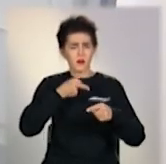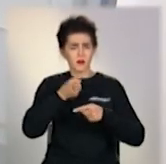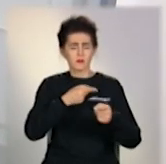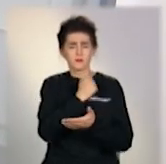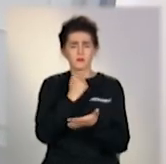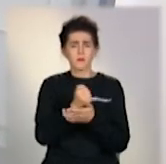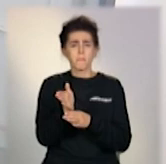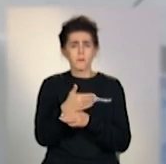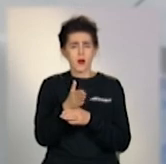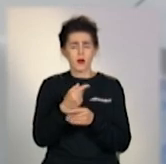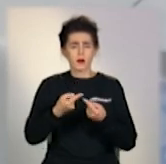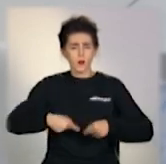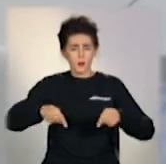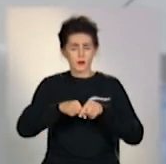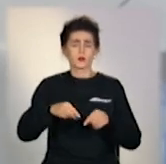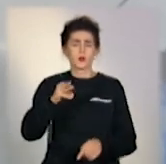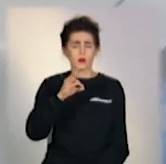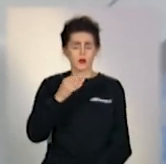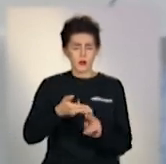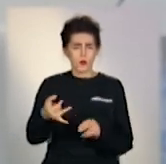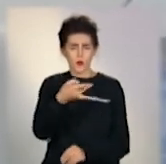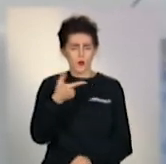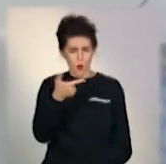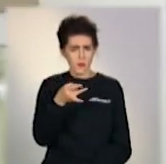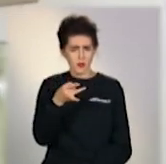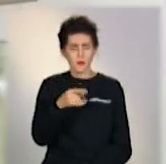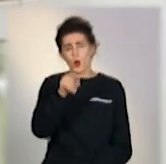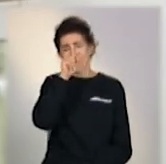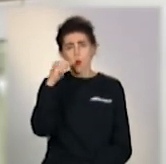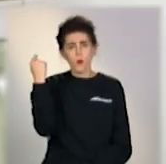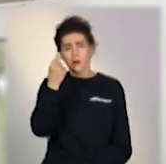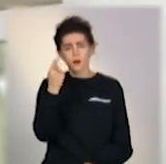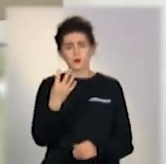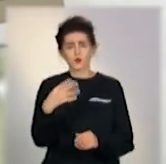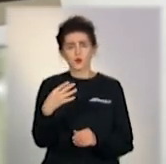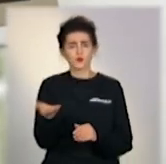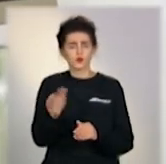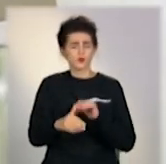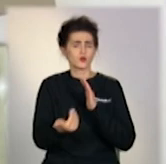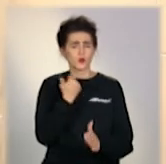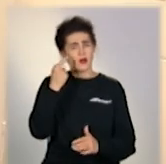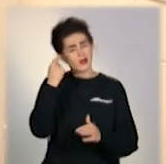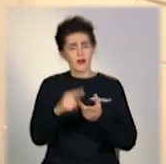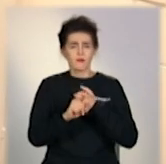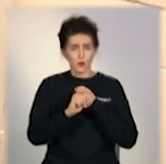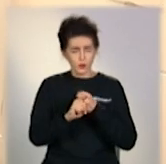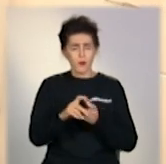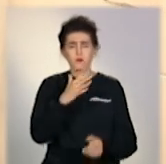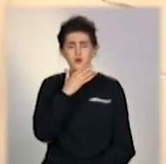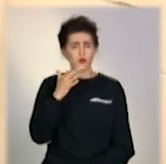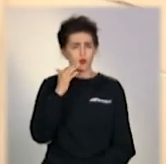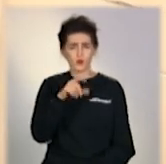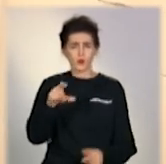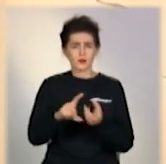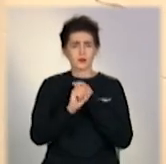зафіксували в Маріупольській об'єднаній територіальній громаді. В Луганській області зареєстрували 40 нових випадків коронавірусу. Найбільше людей